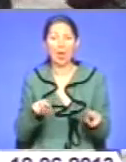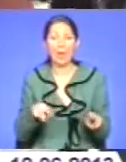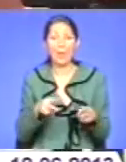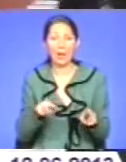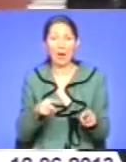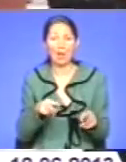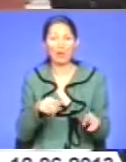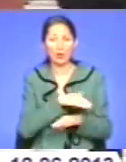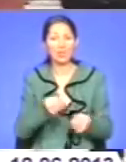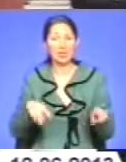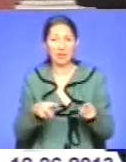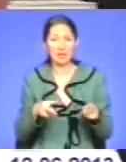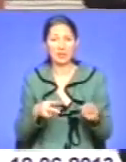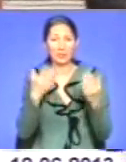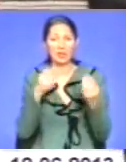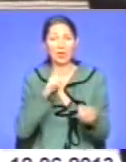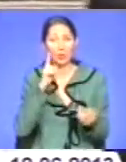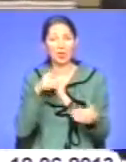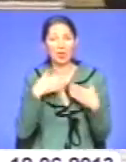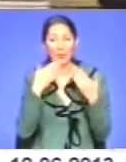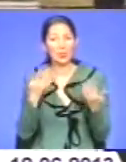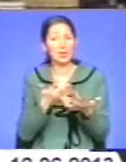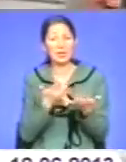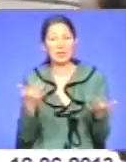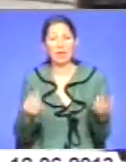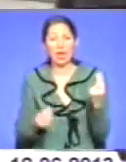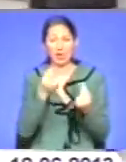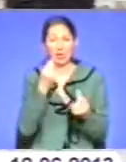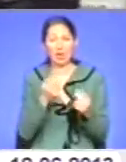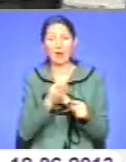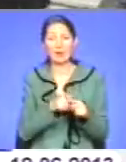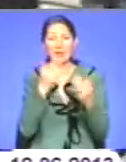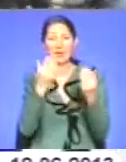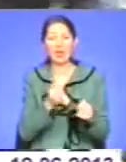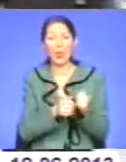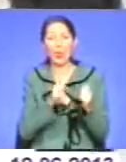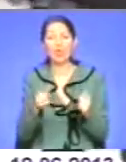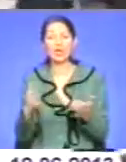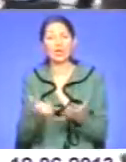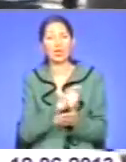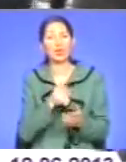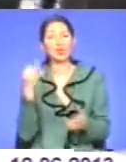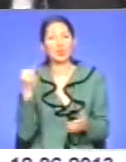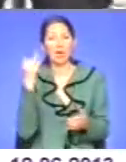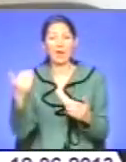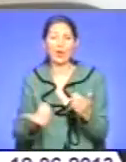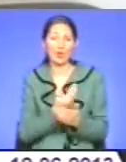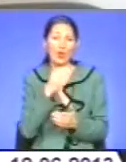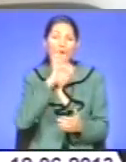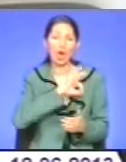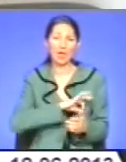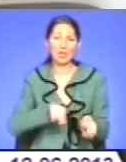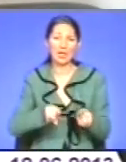молоді тернополянам запропонують різноманіття розваг, тож у цей день кожен знайде для себе щось цікаве, нове та корисне. Також